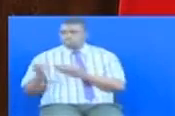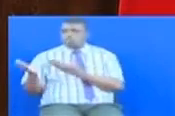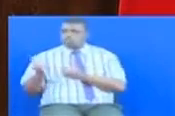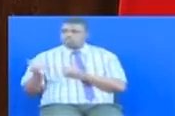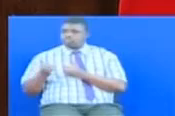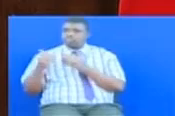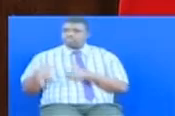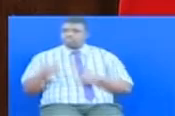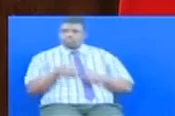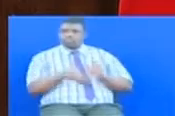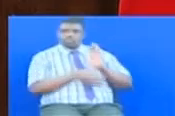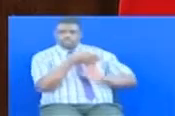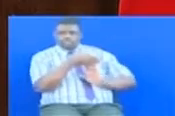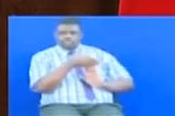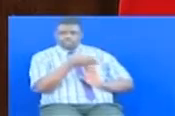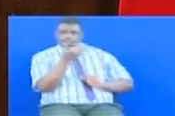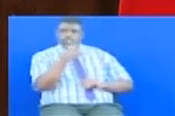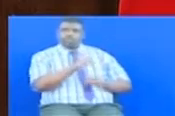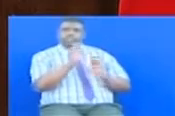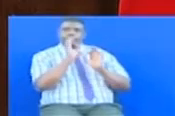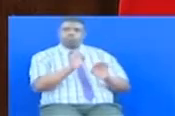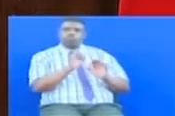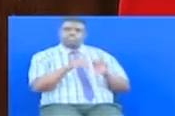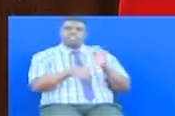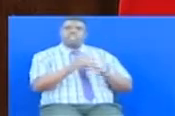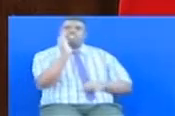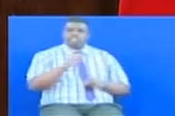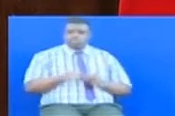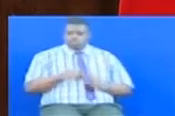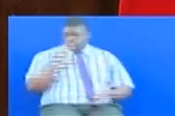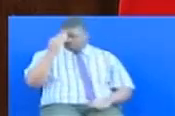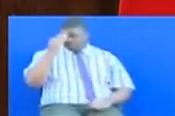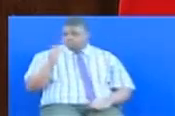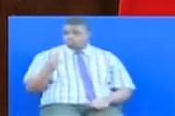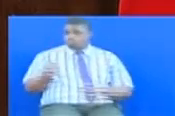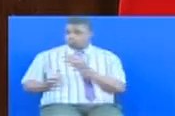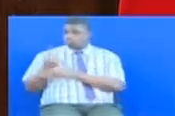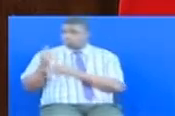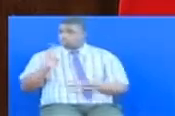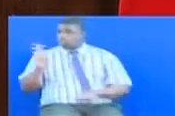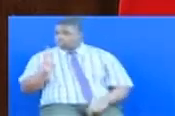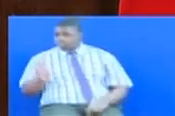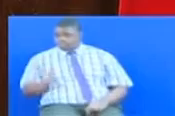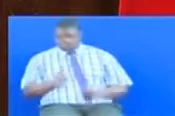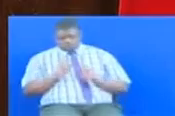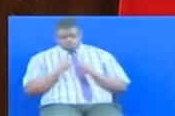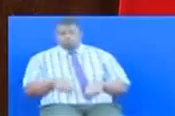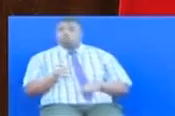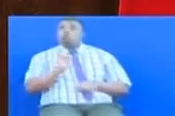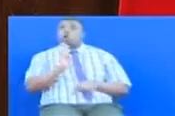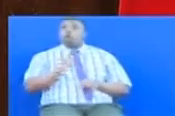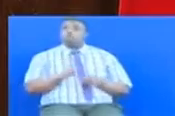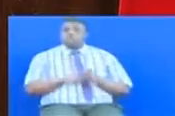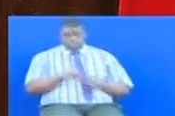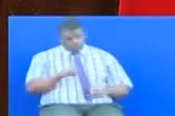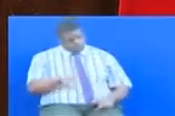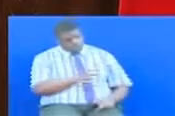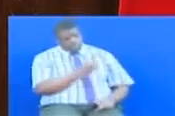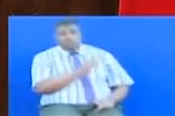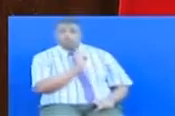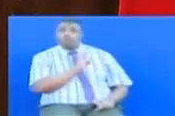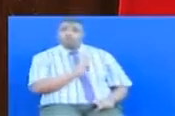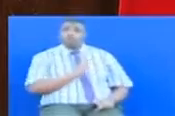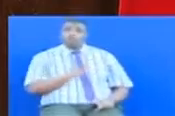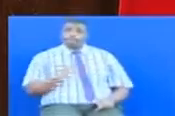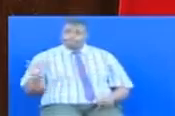ili tuweze kwenda vizuri zaidi, kwa sababu wanajua wapi tumetoka, wapi tuliko na wapi tunakwenda. Kwa hiyo